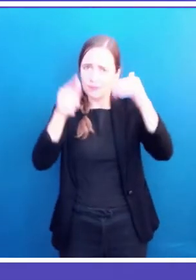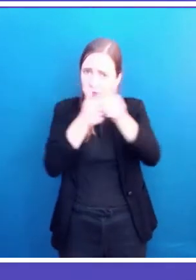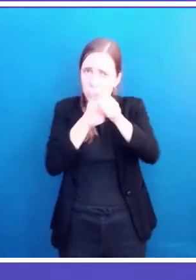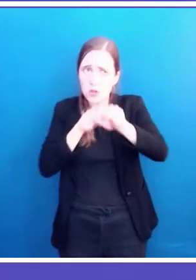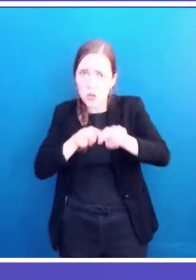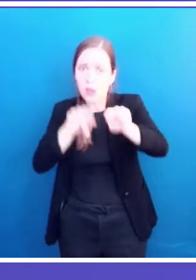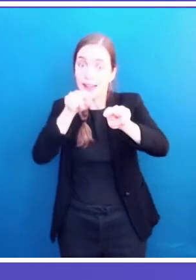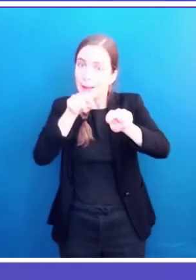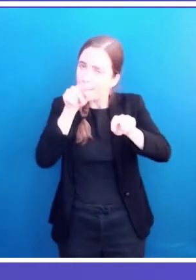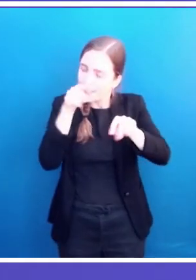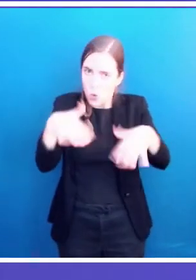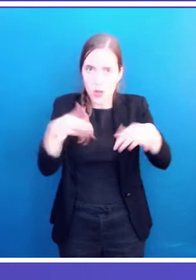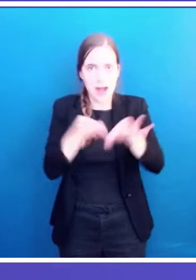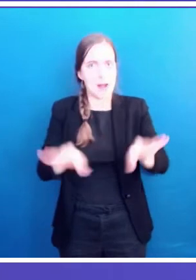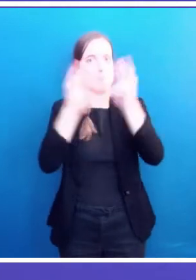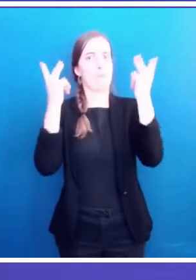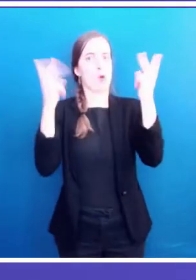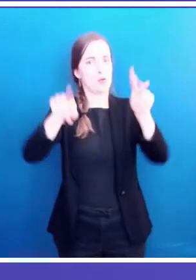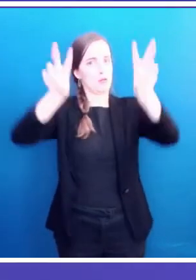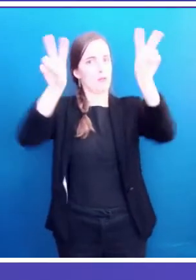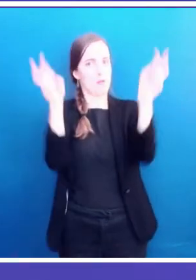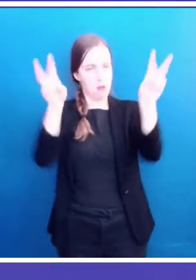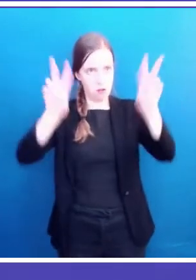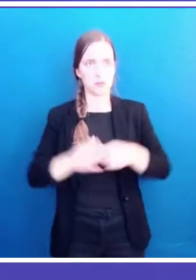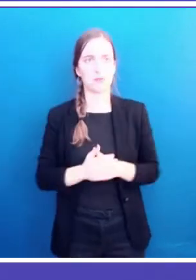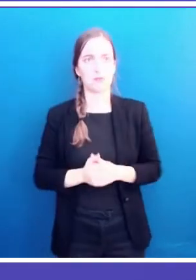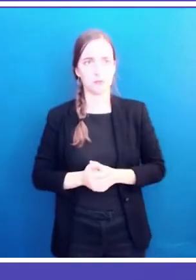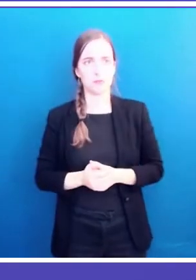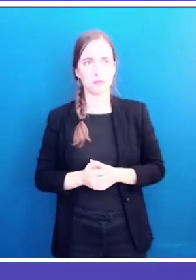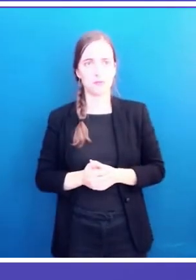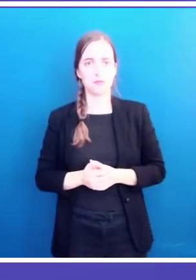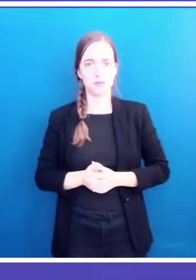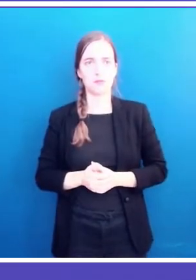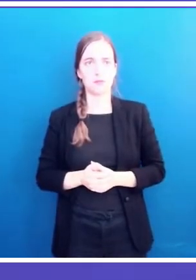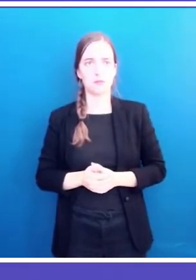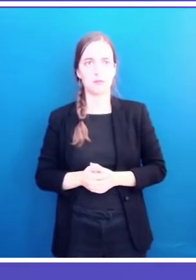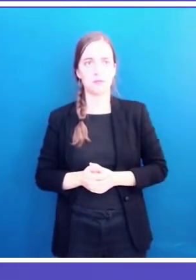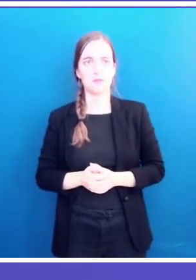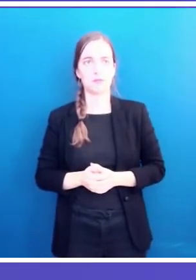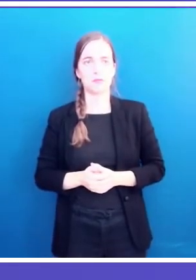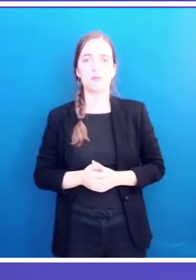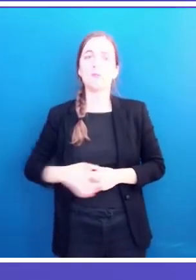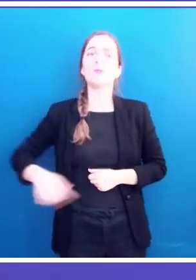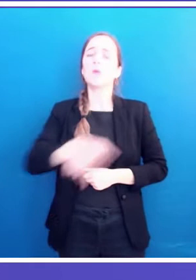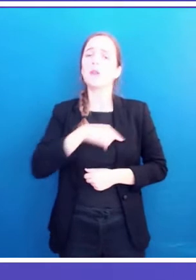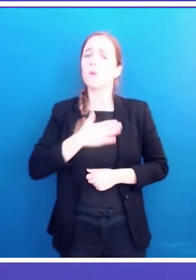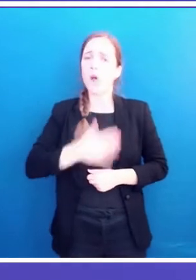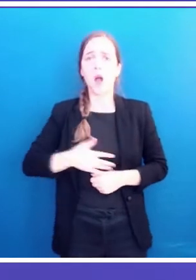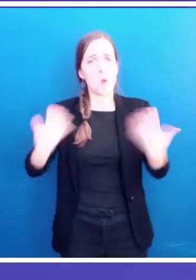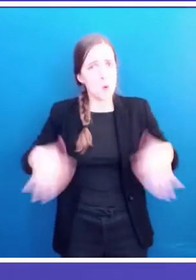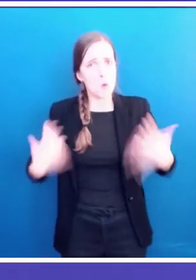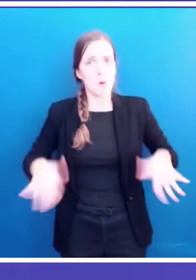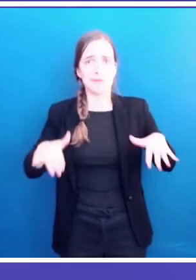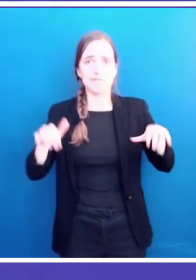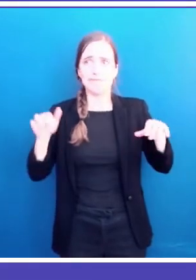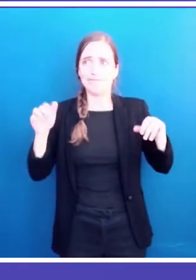القيمة الاجتماعية الكبرى في هذا القطاع. حاولنا العمل بشكل طارئ أيضا لضمان الإسكان